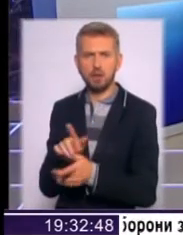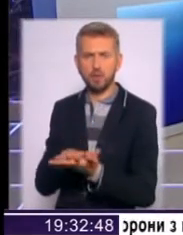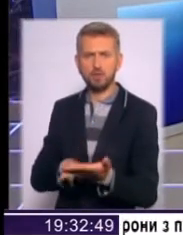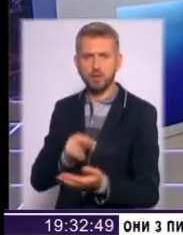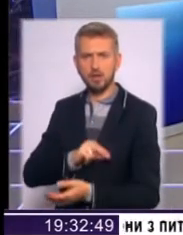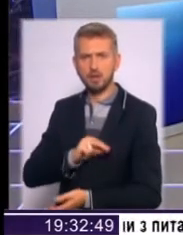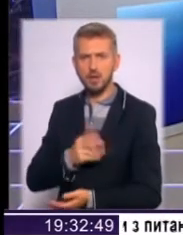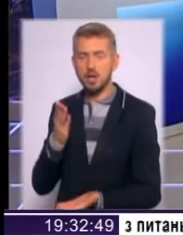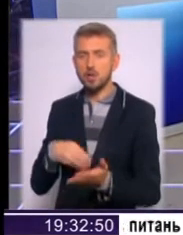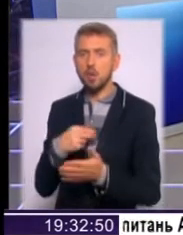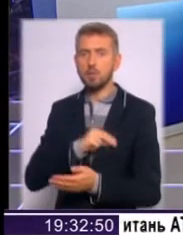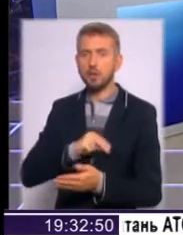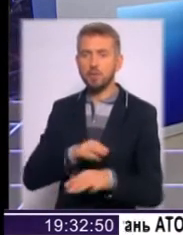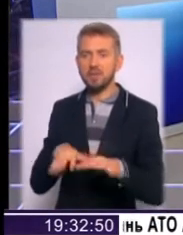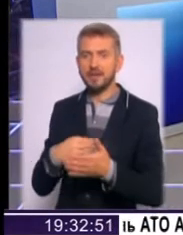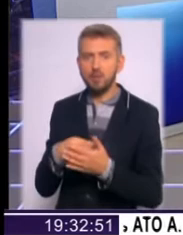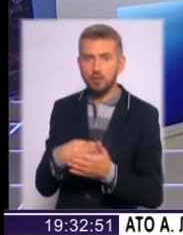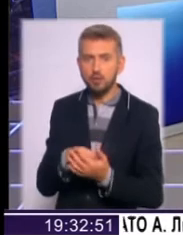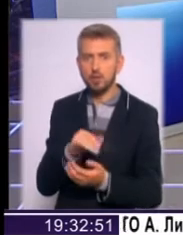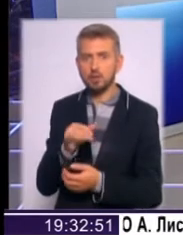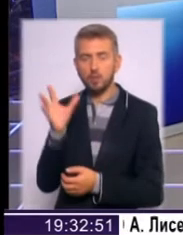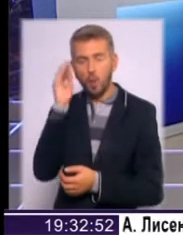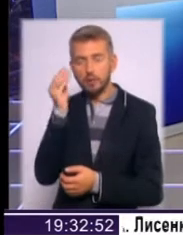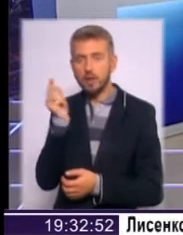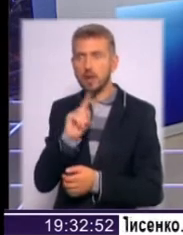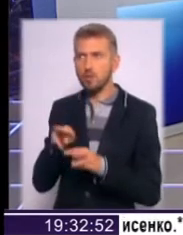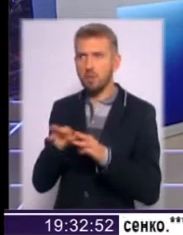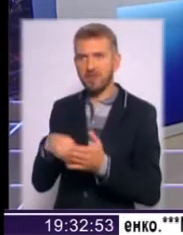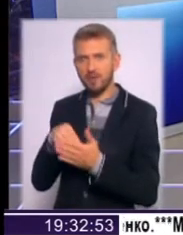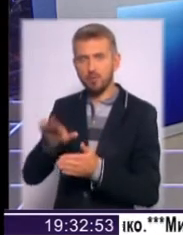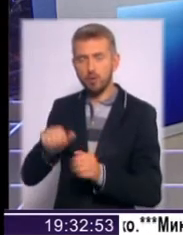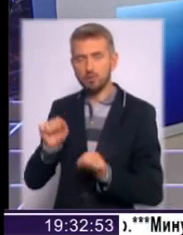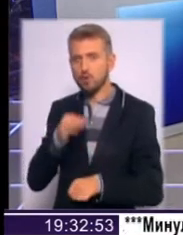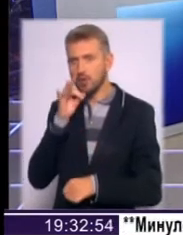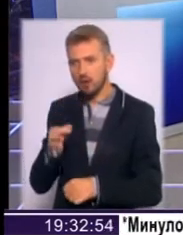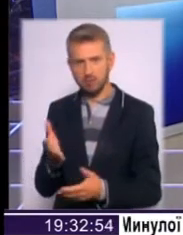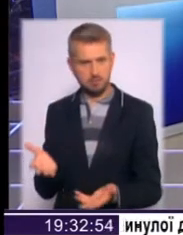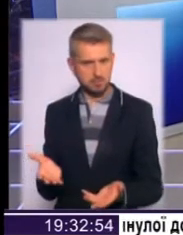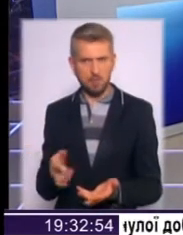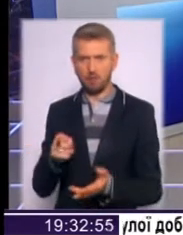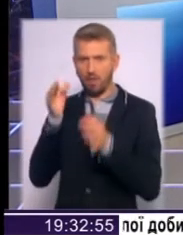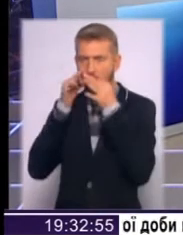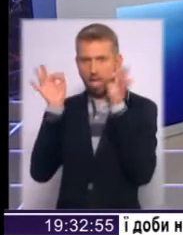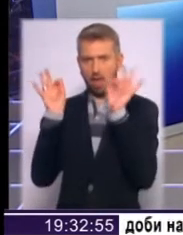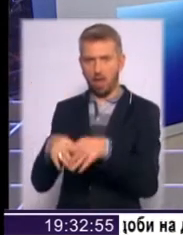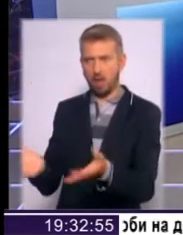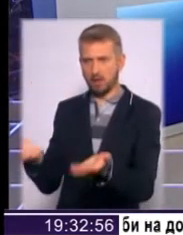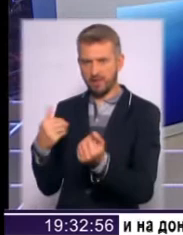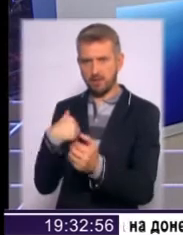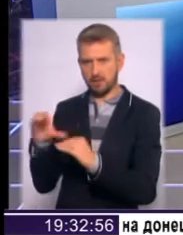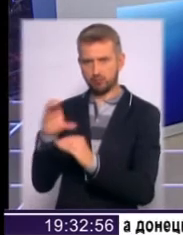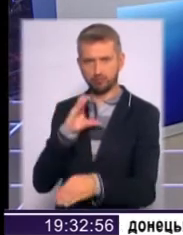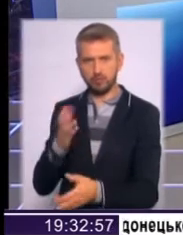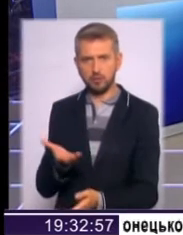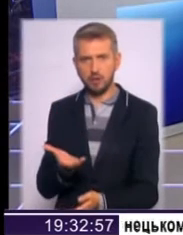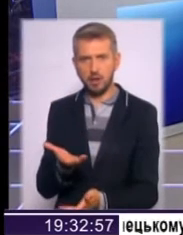Якщо працює бюджет місцевий із огляду на те, що Мінфін потім може сказати, хлопці, да ви тут в шоколаді, да, давайте нам там частину. Так,